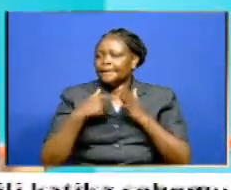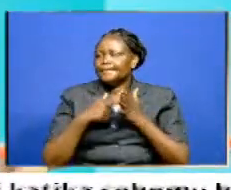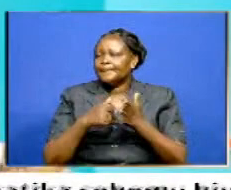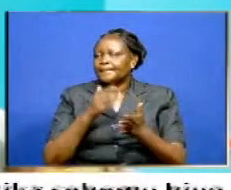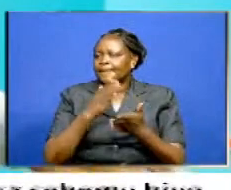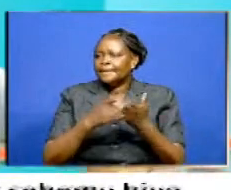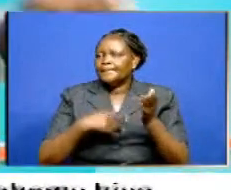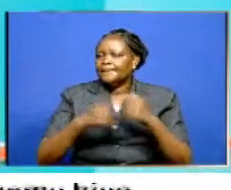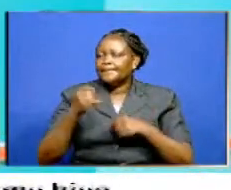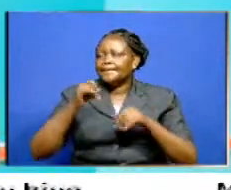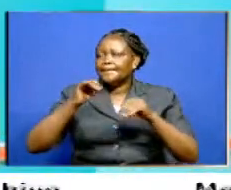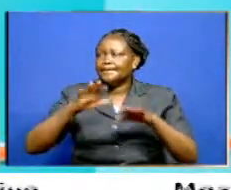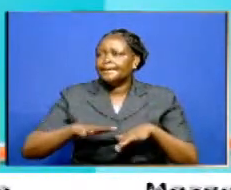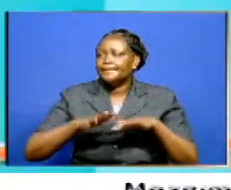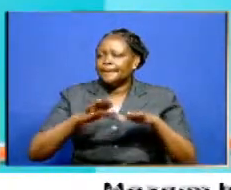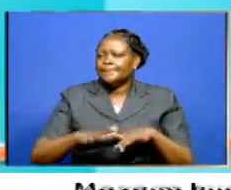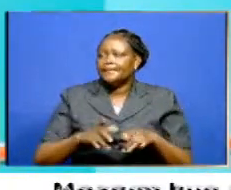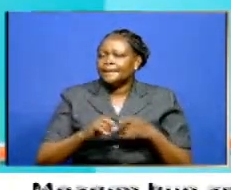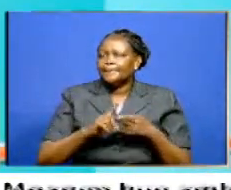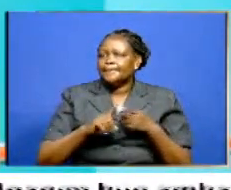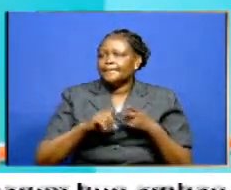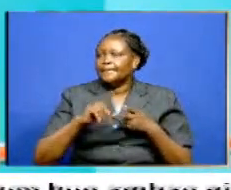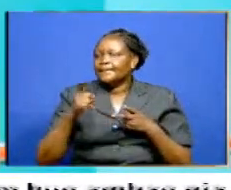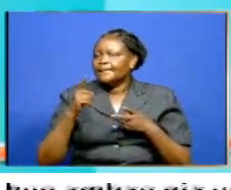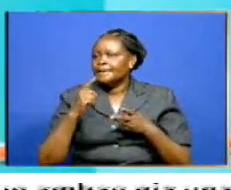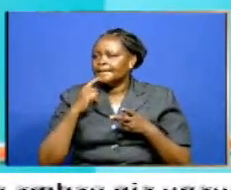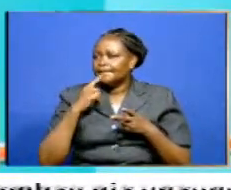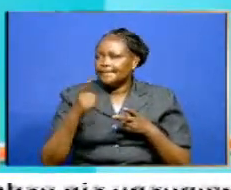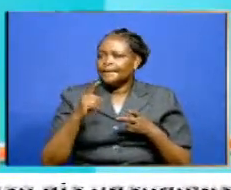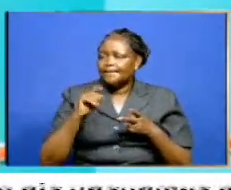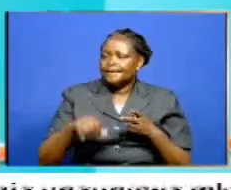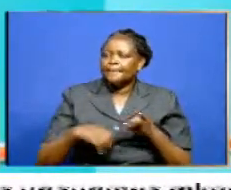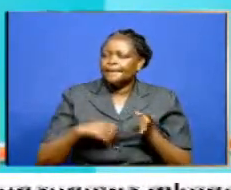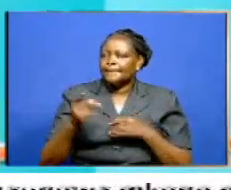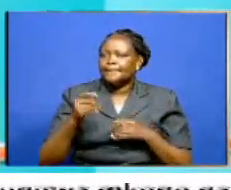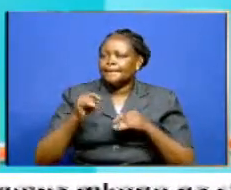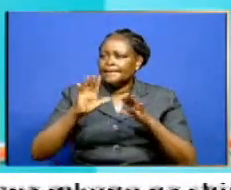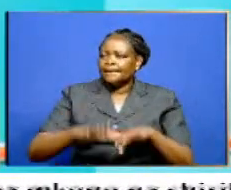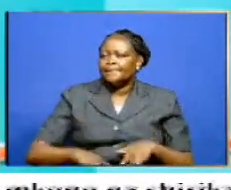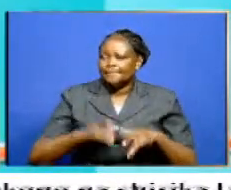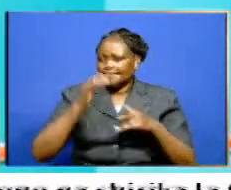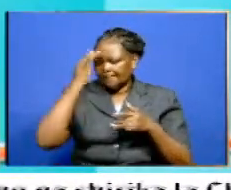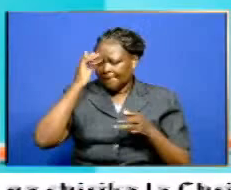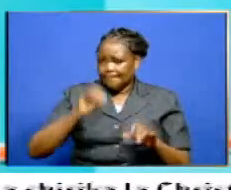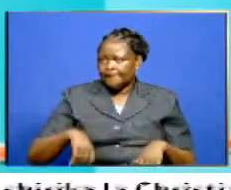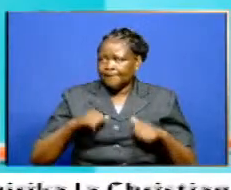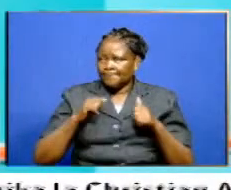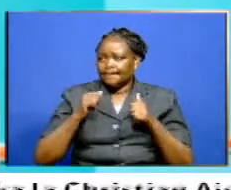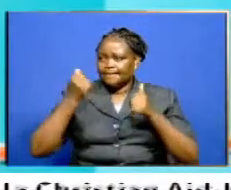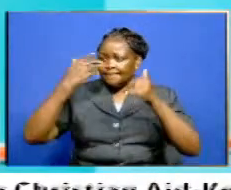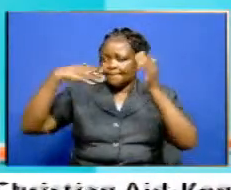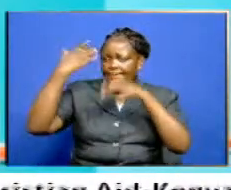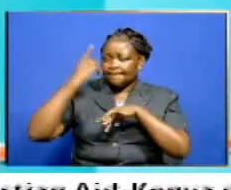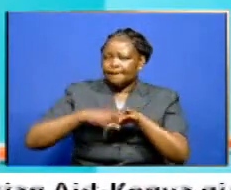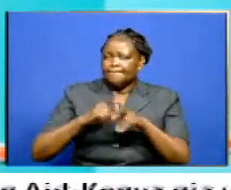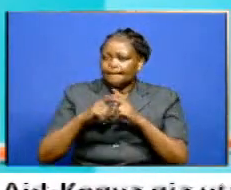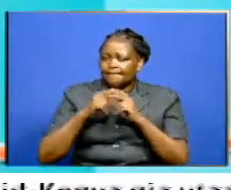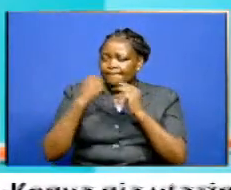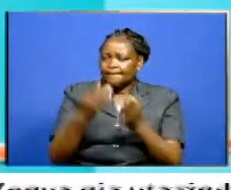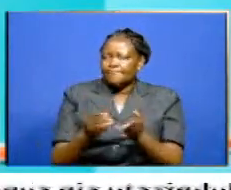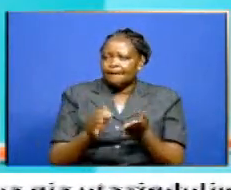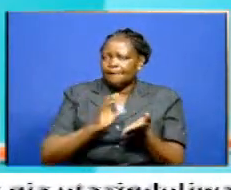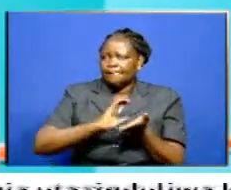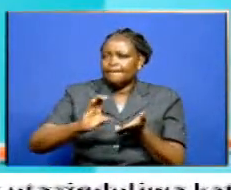akini DM akiniambia ninauza chapati hapa ndio ni survive campus. Unaona, tukiweza kuwapatia allocations at least yenye